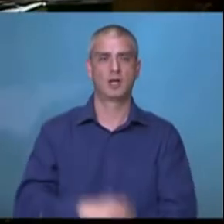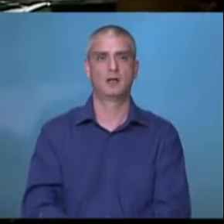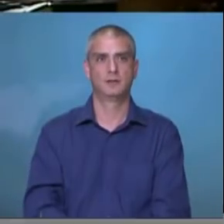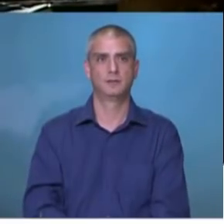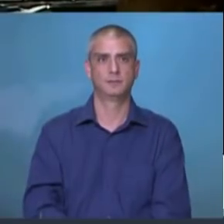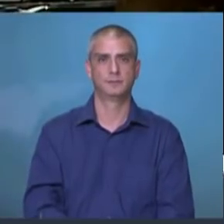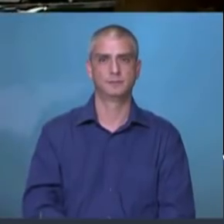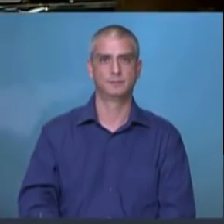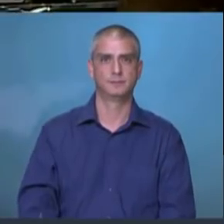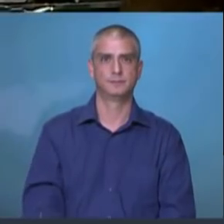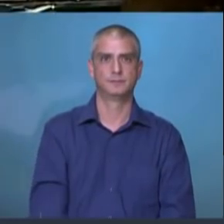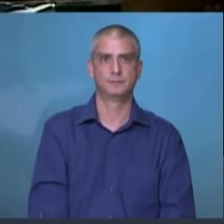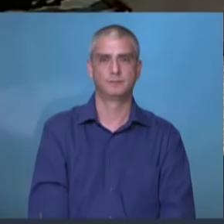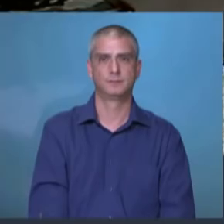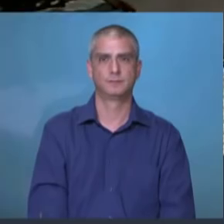שנשכח.